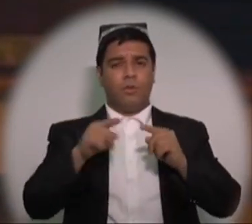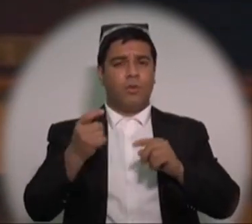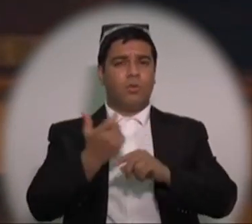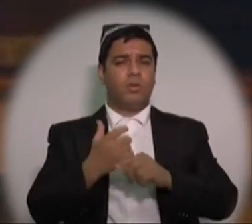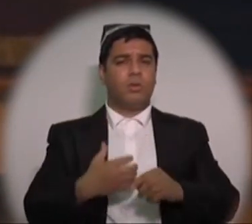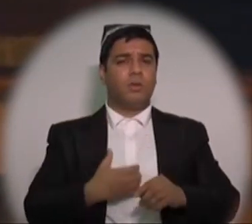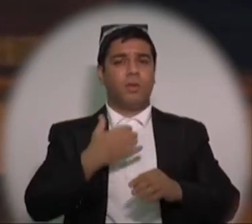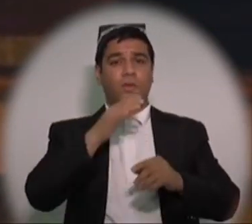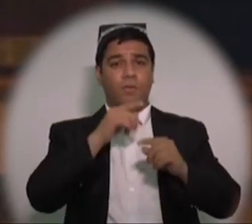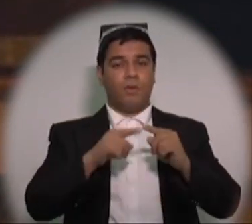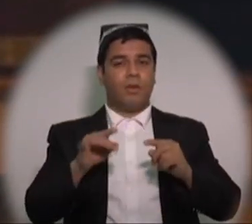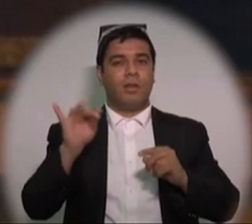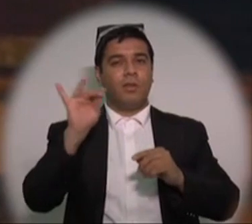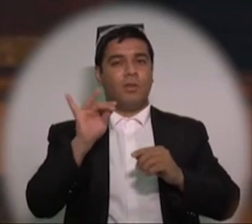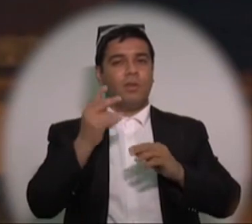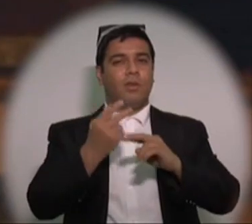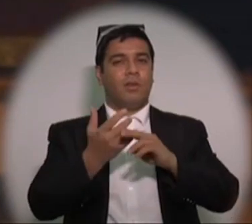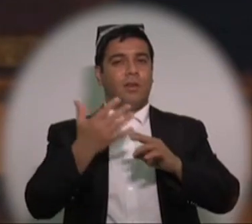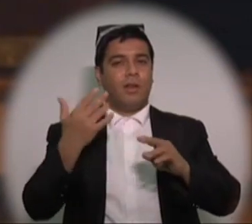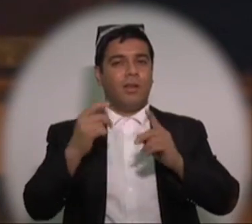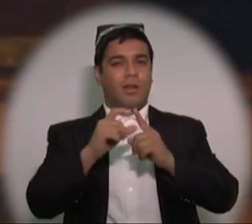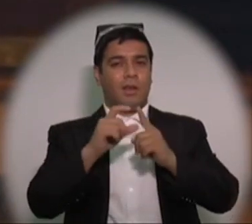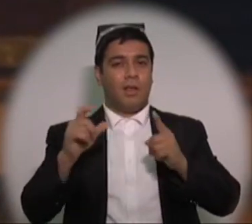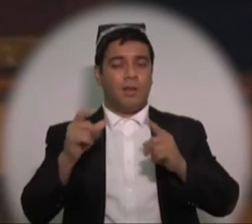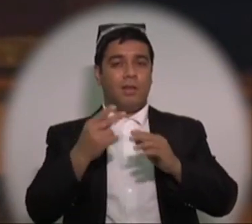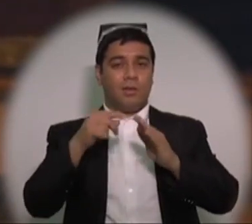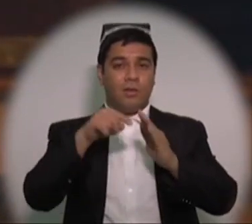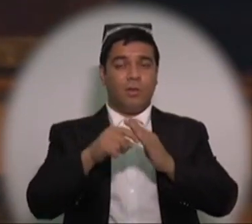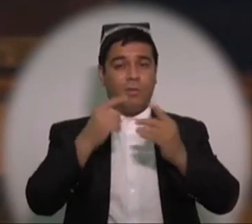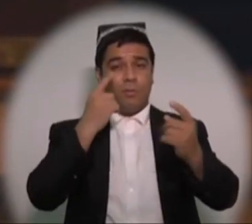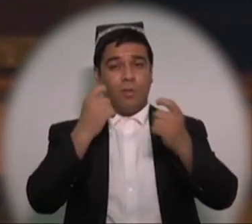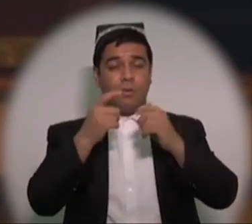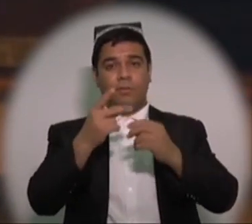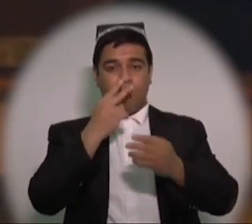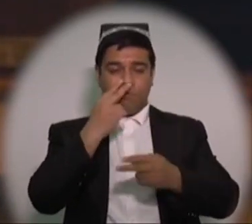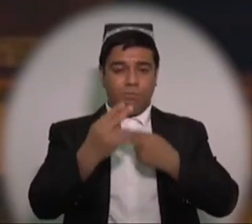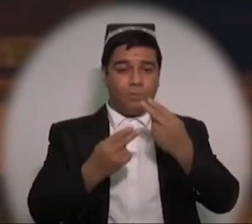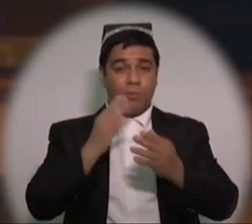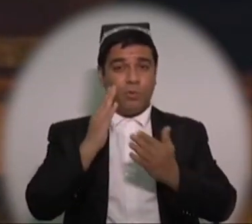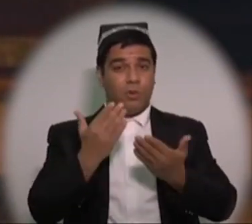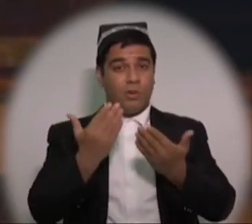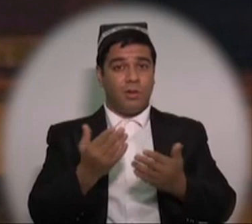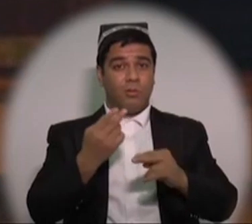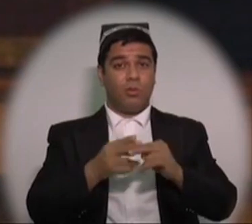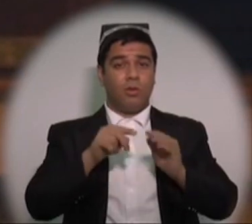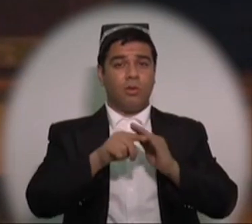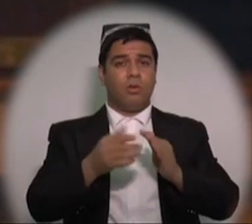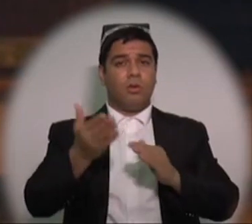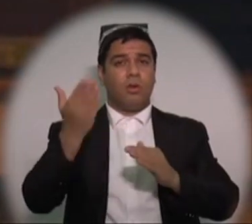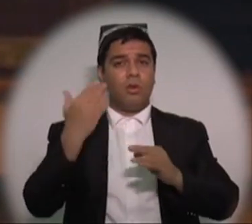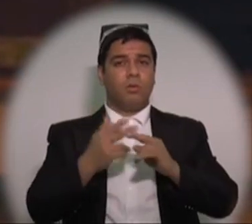paytini tasvirlovchi rivoyatlar, hadislarga, tarixiy ma'lumotlarga nazar soladigan bo'lsak,